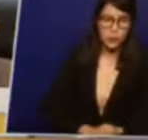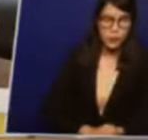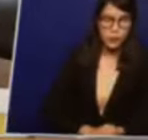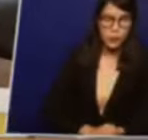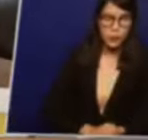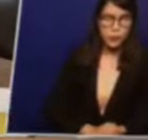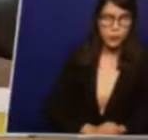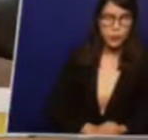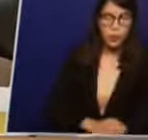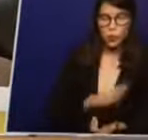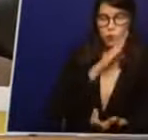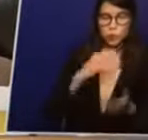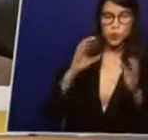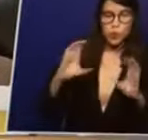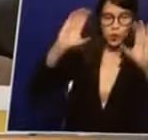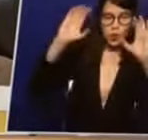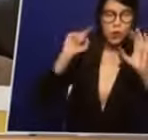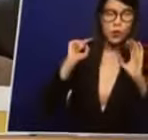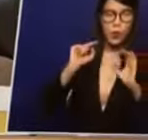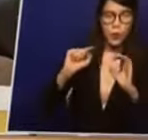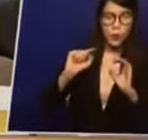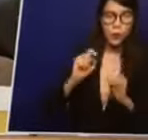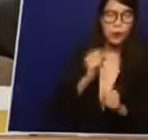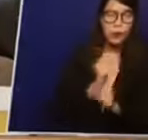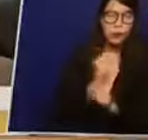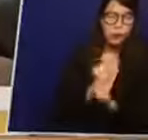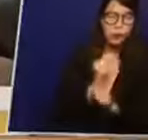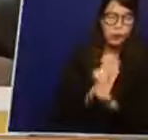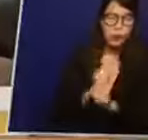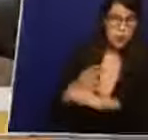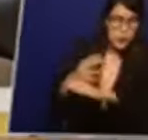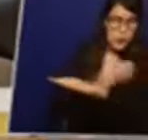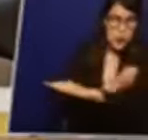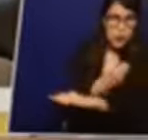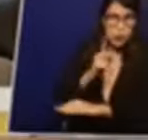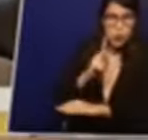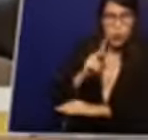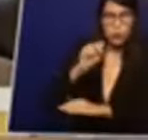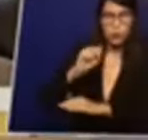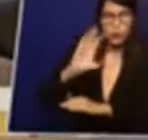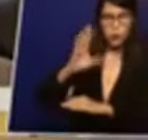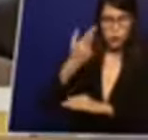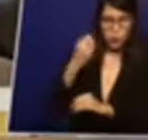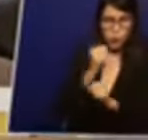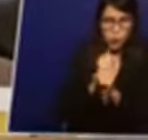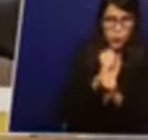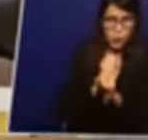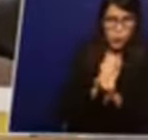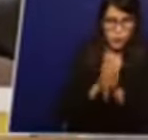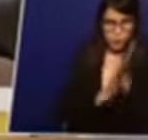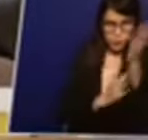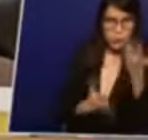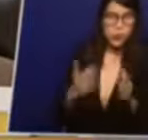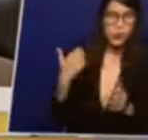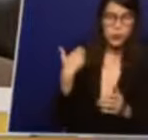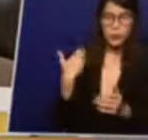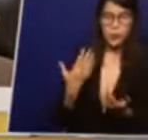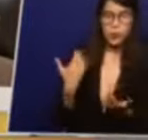การที่เป็นรัฐบาลเถื่อนในช่วงที่ยึดอำนาจคสช.เป็นเวลาหลายปีทำให้ท่านพ้นจากการตรวจสอบใด